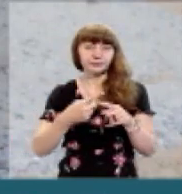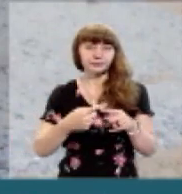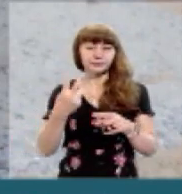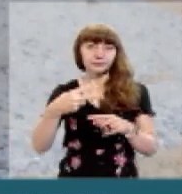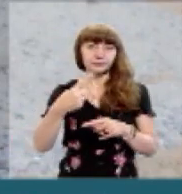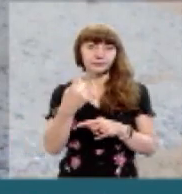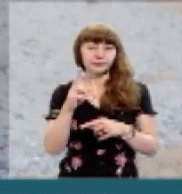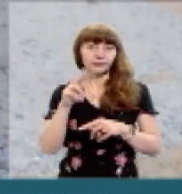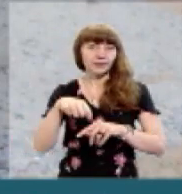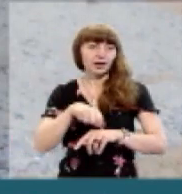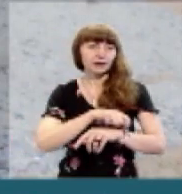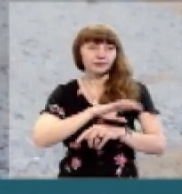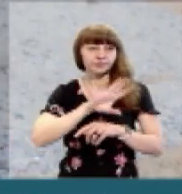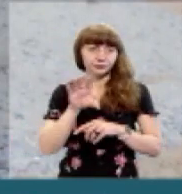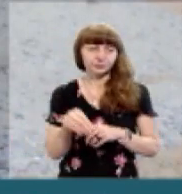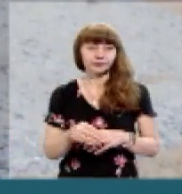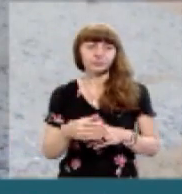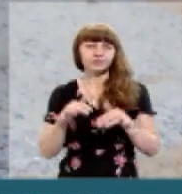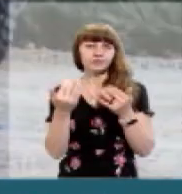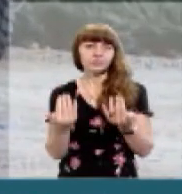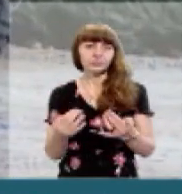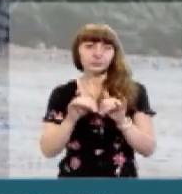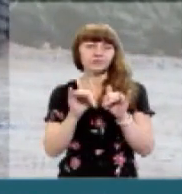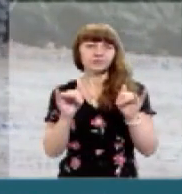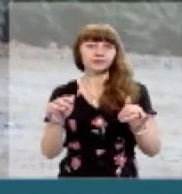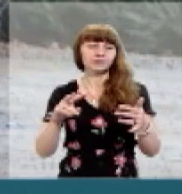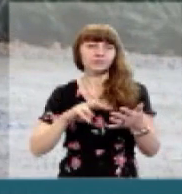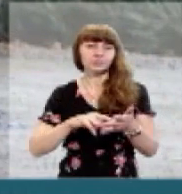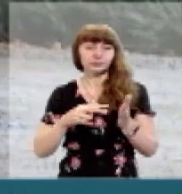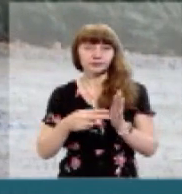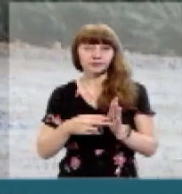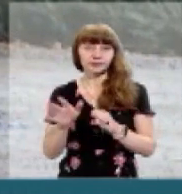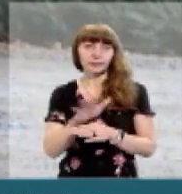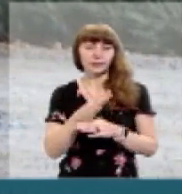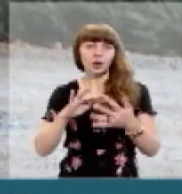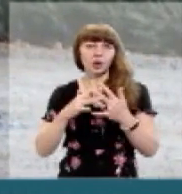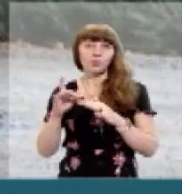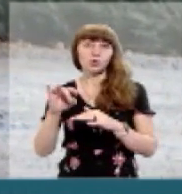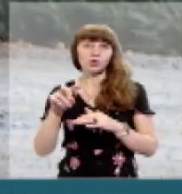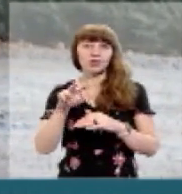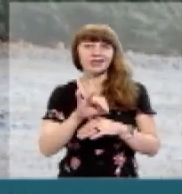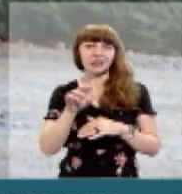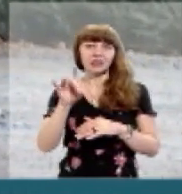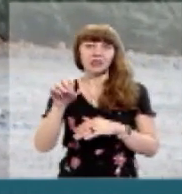әзірлену үстінде. Оны іске асыру 2025 жылы бастау алады. Айдана Аманатқызы, Темірлан Жамбылов, Қостанай телеарнасы.